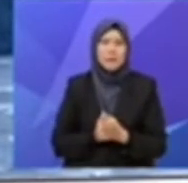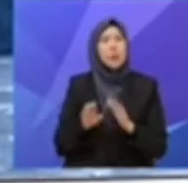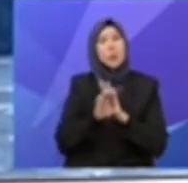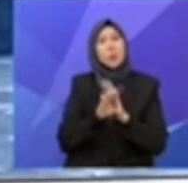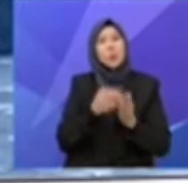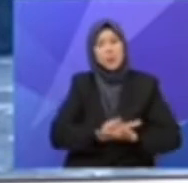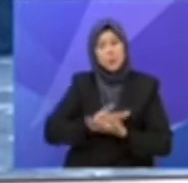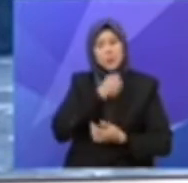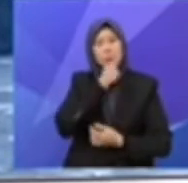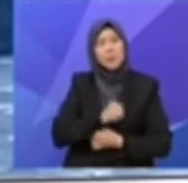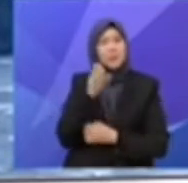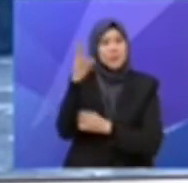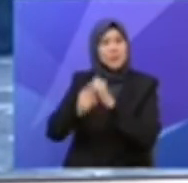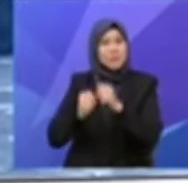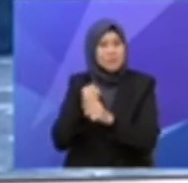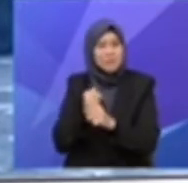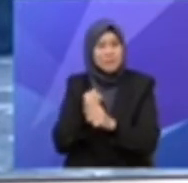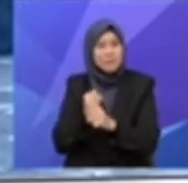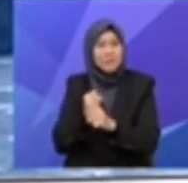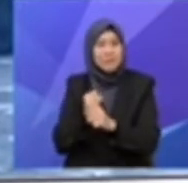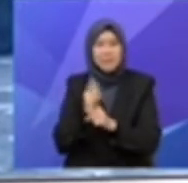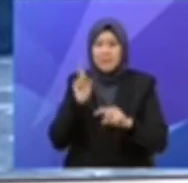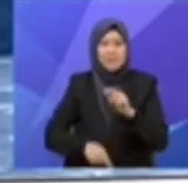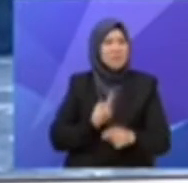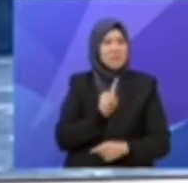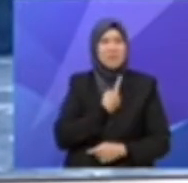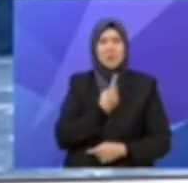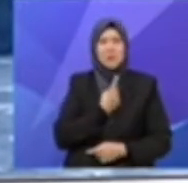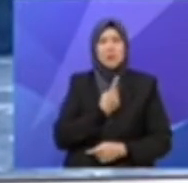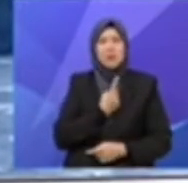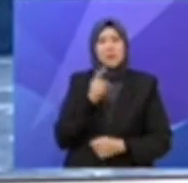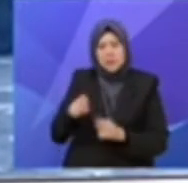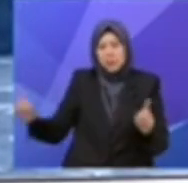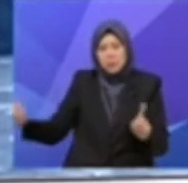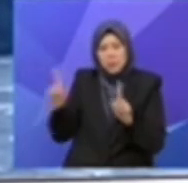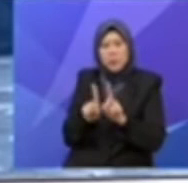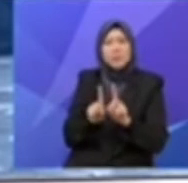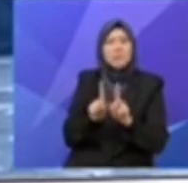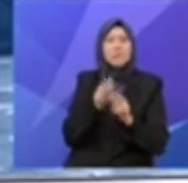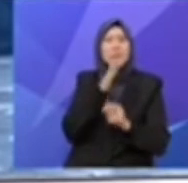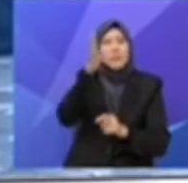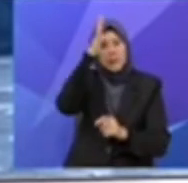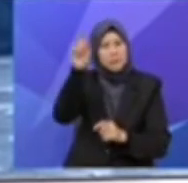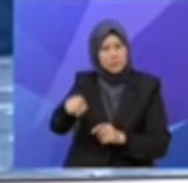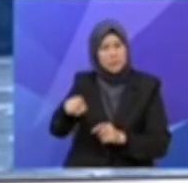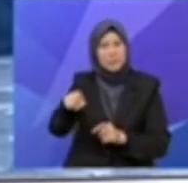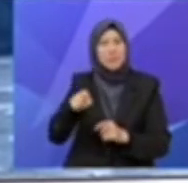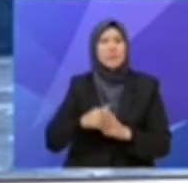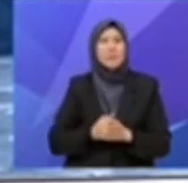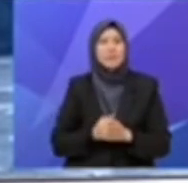anak umur 17 tahun tidak boleh bersendirian bersih Bersamamu Bapa Hai